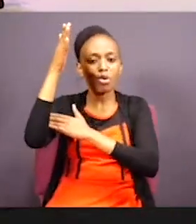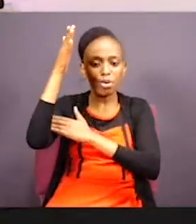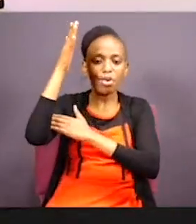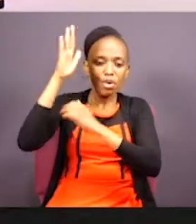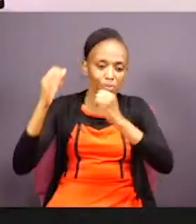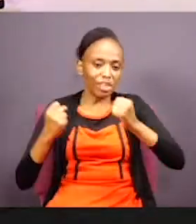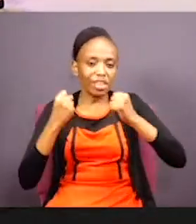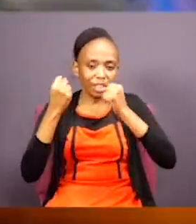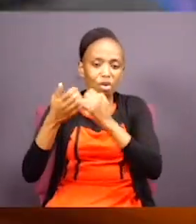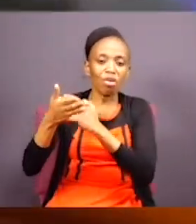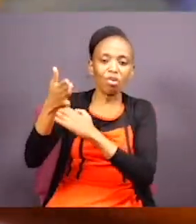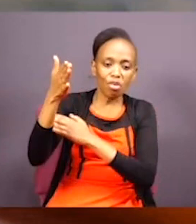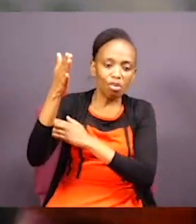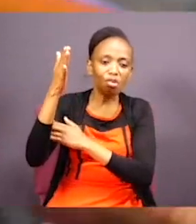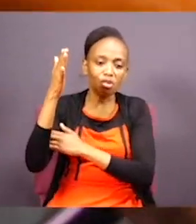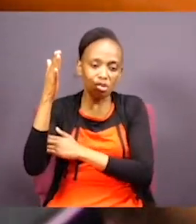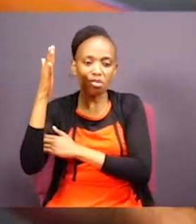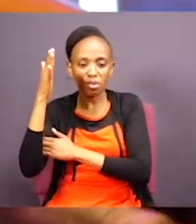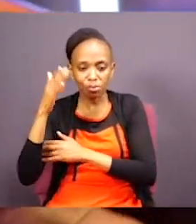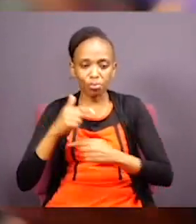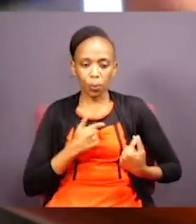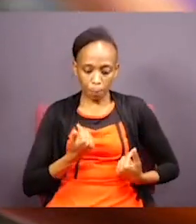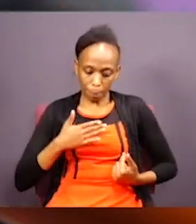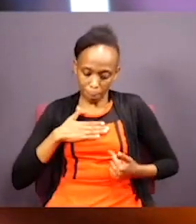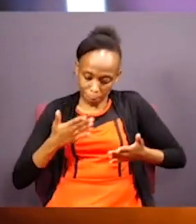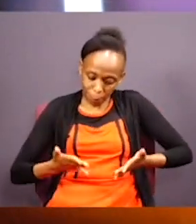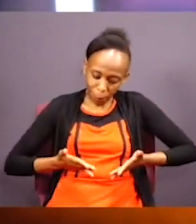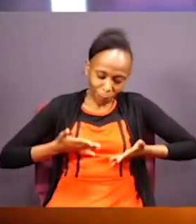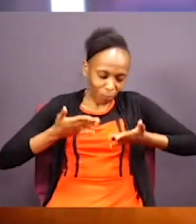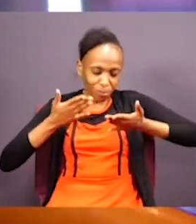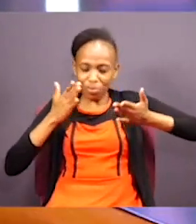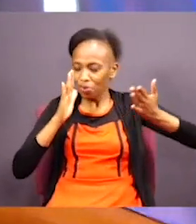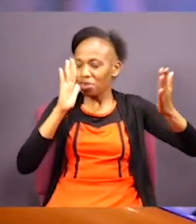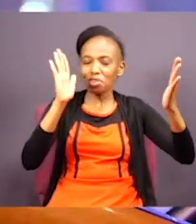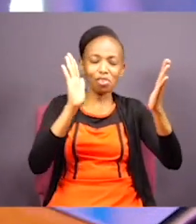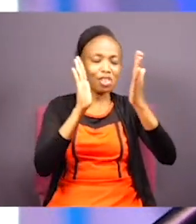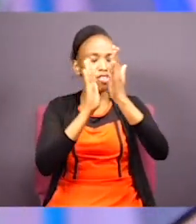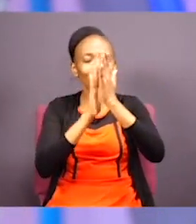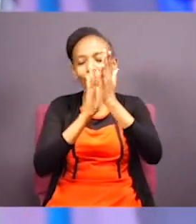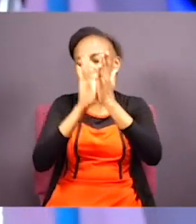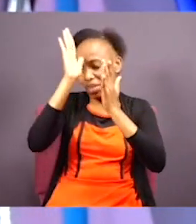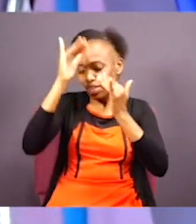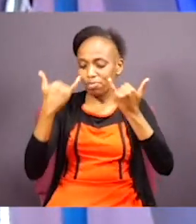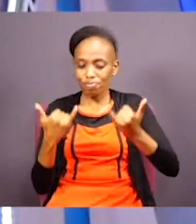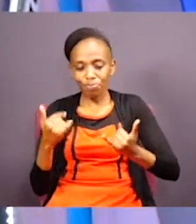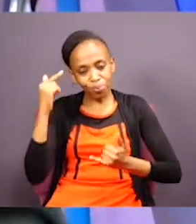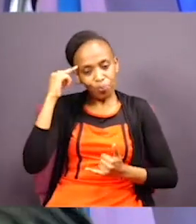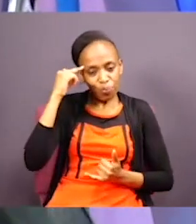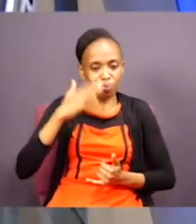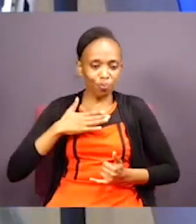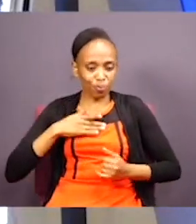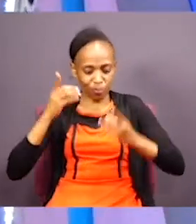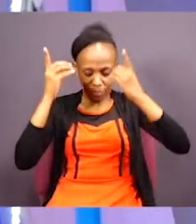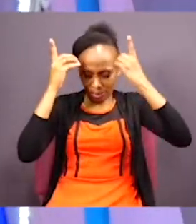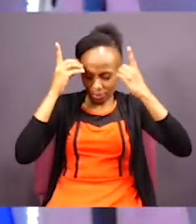Mwenyezi Mungu, Mwenyezi Mungu, moyo wangu tainuka na kukusifu baba. Akili